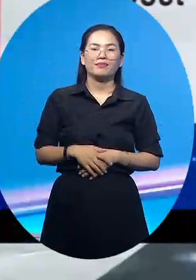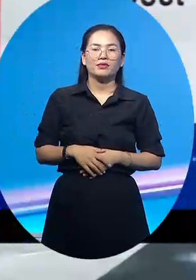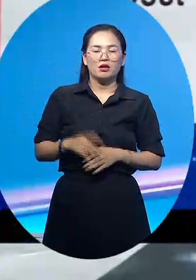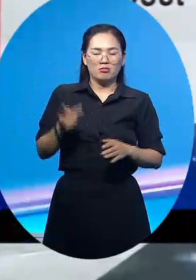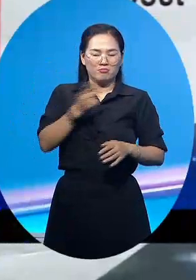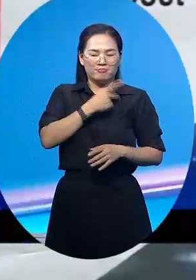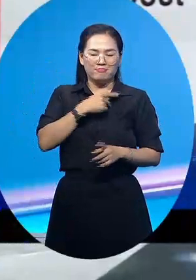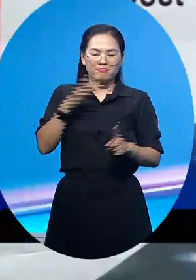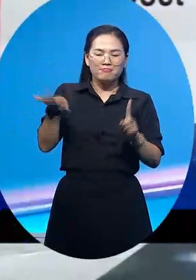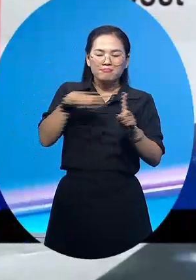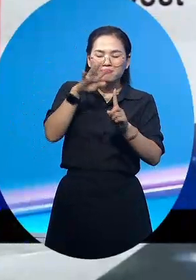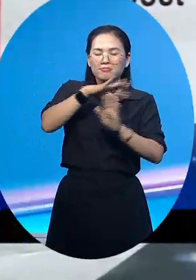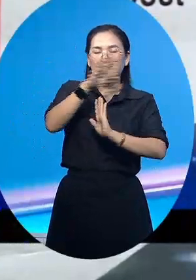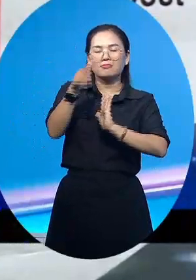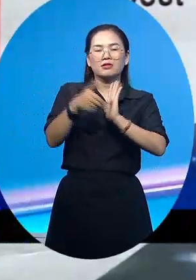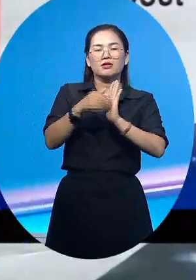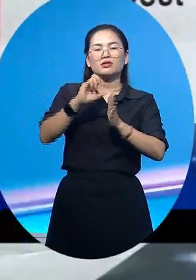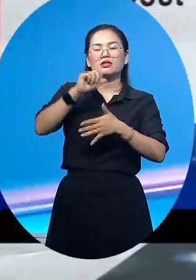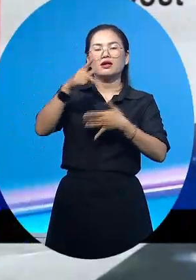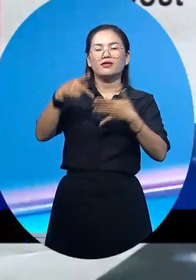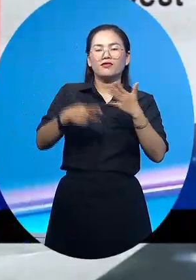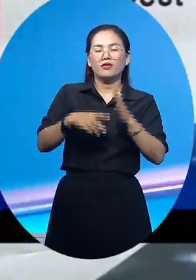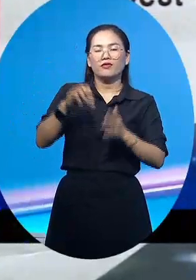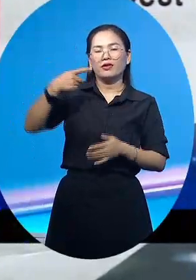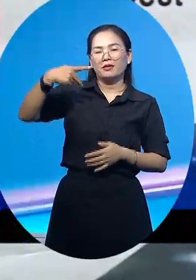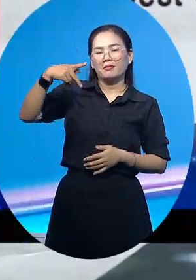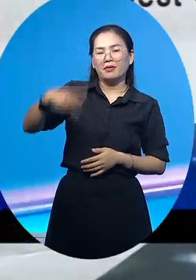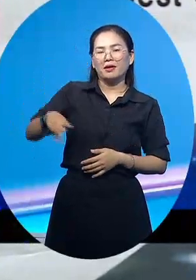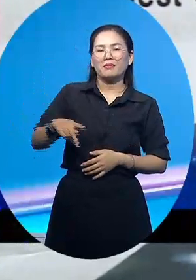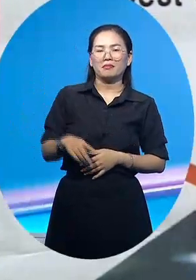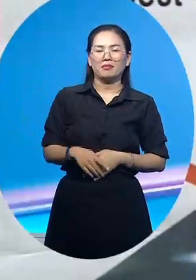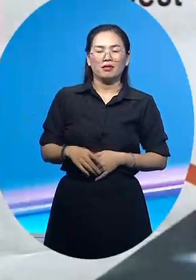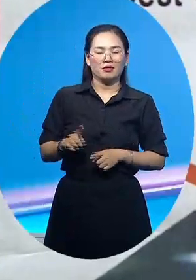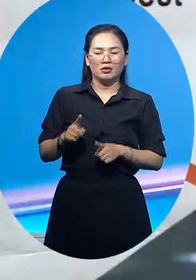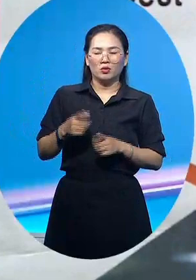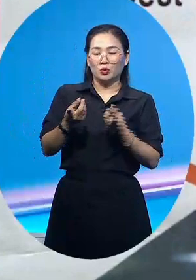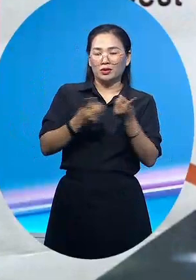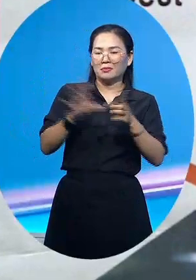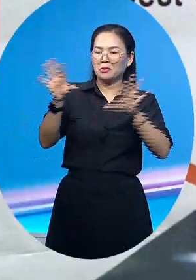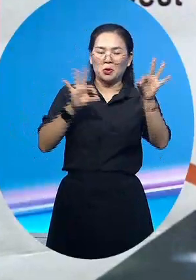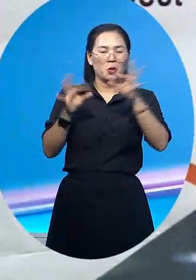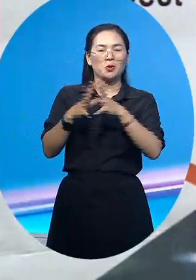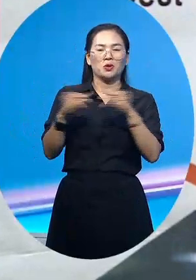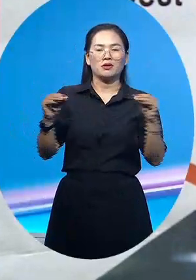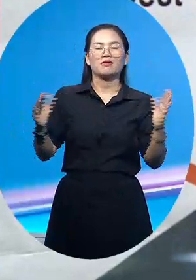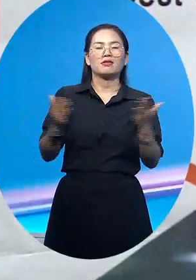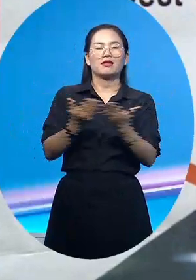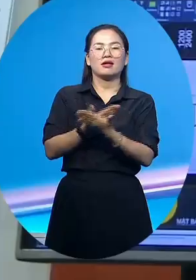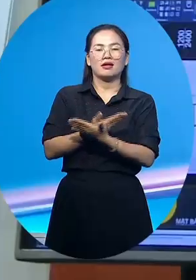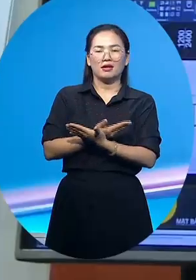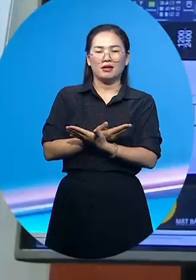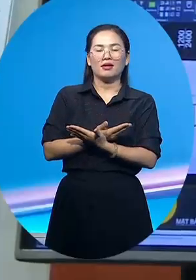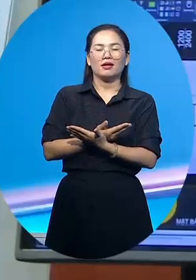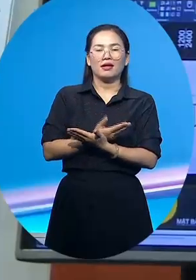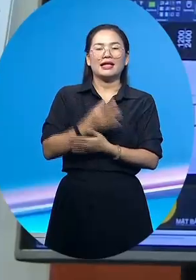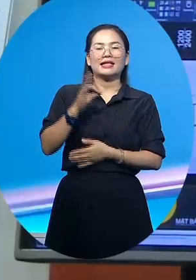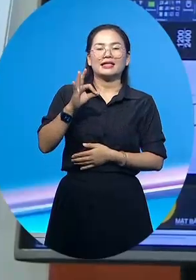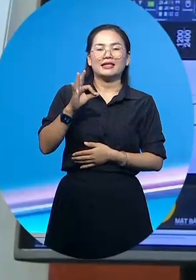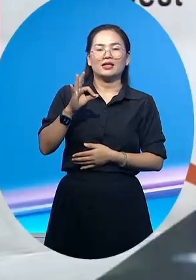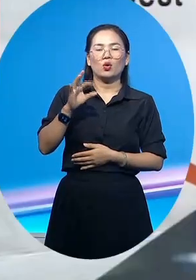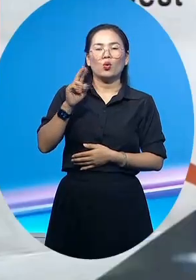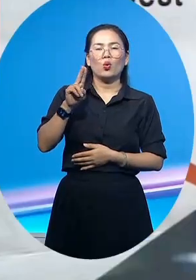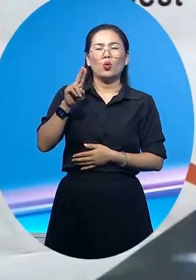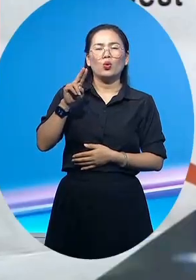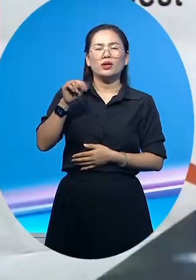tham quan sản phẩm phần mềm progitat Đây là một cái giải pháp đang được rất nhiều các doanh nghiệp lựa chọn để thay thế cho Autocad thuê bao hiện nay phần